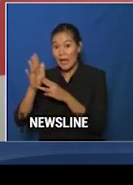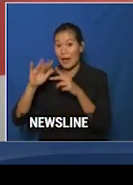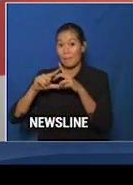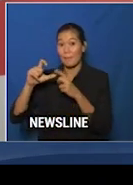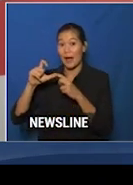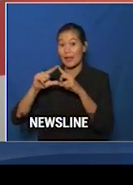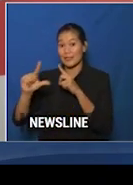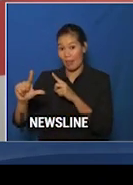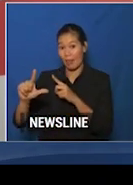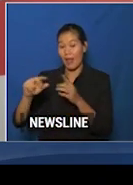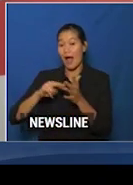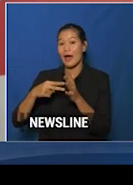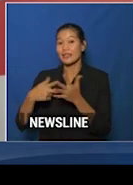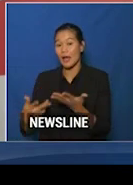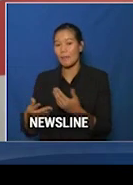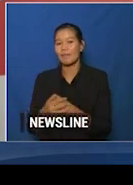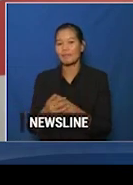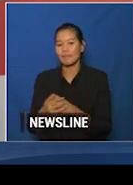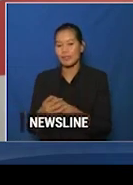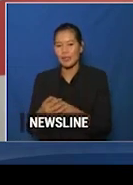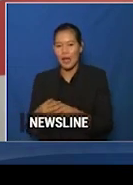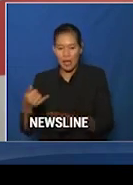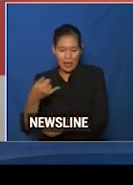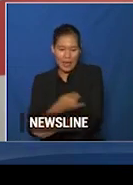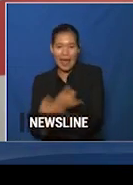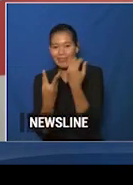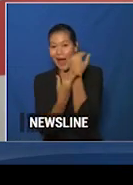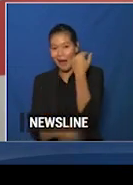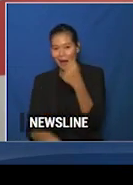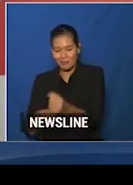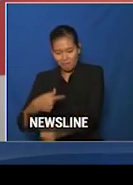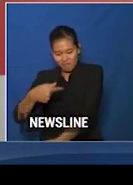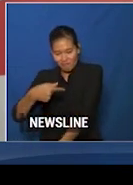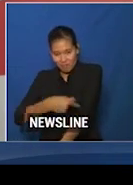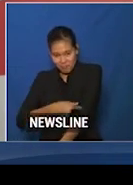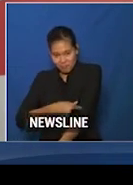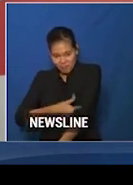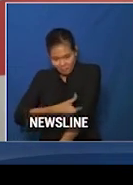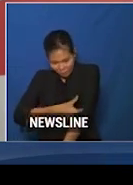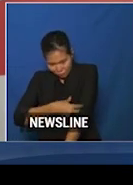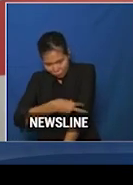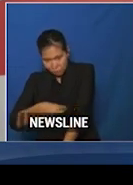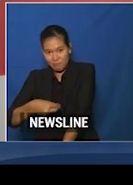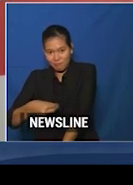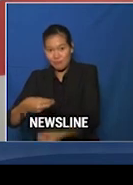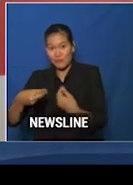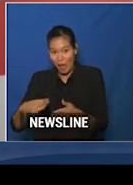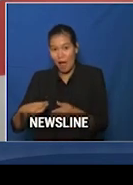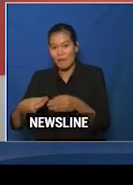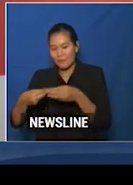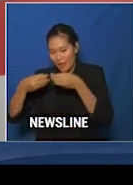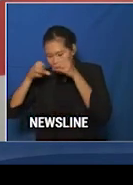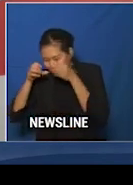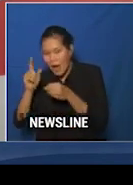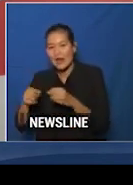menggunakan pemeriksaan melalui darah Hai darah diambil sedikit dan kemudian dilakukan pemeriksaan dengan alat dengan